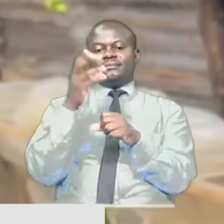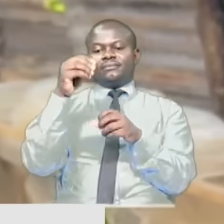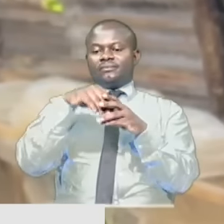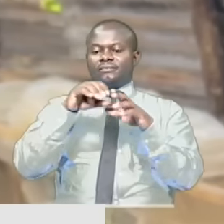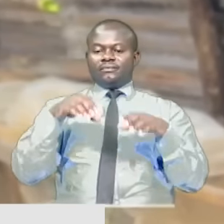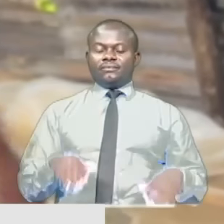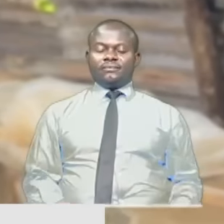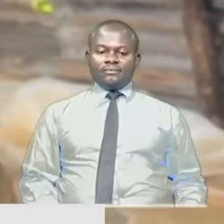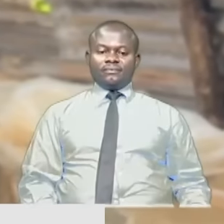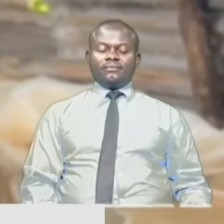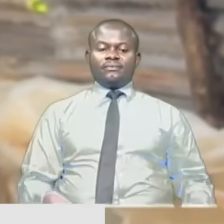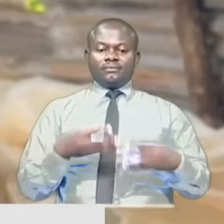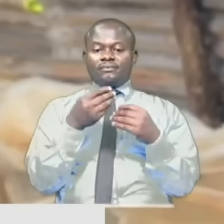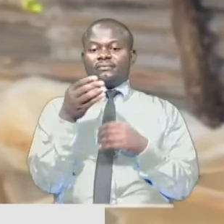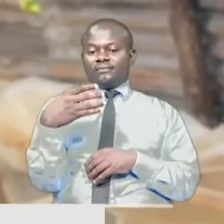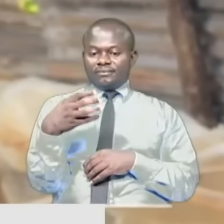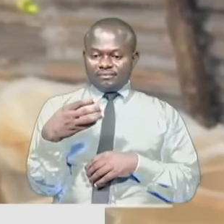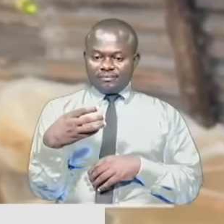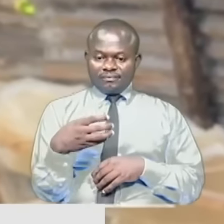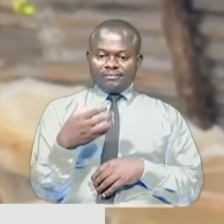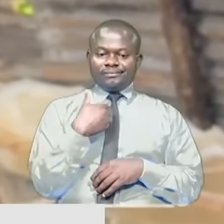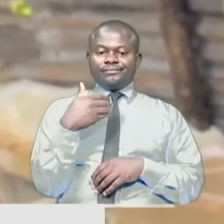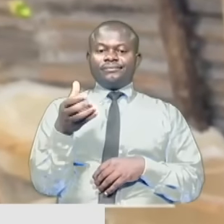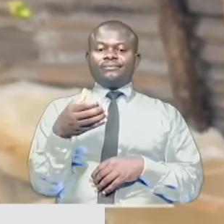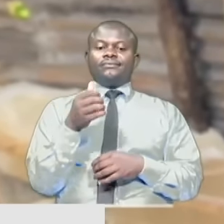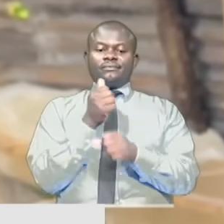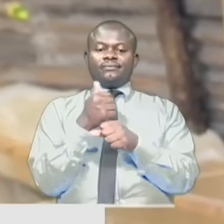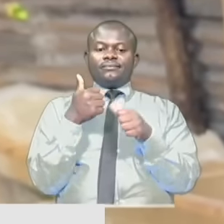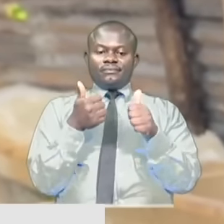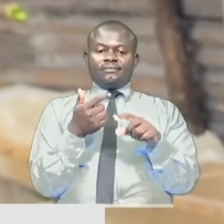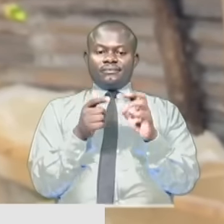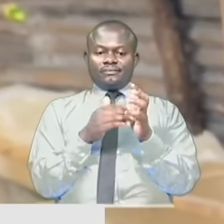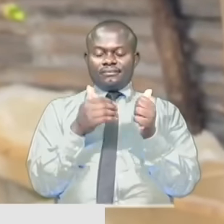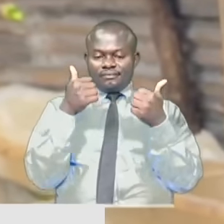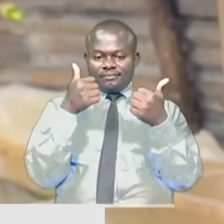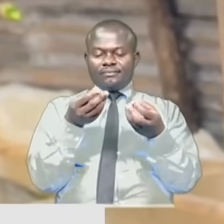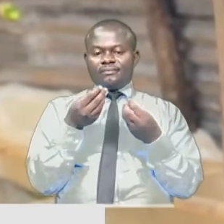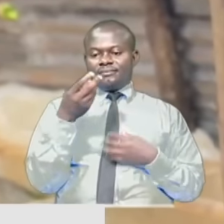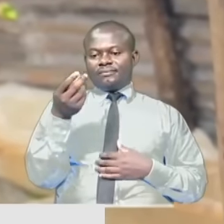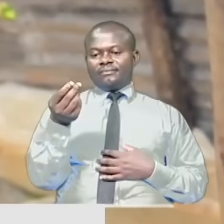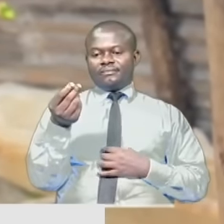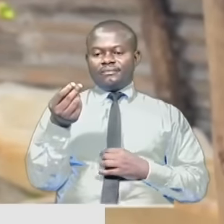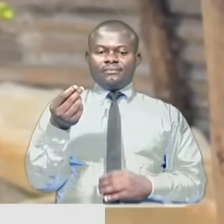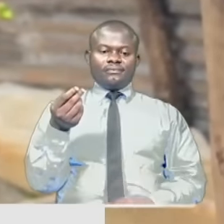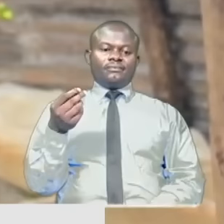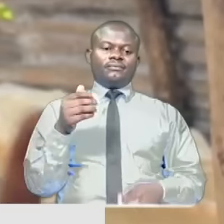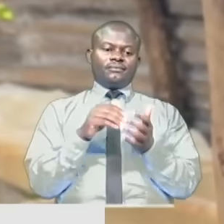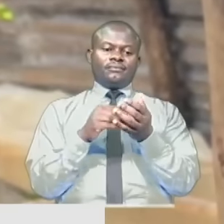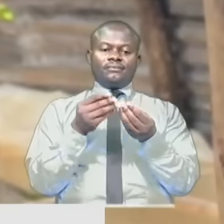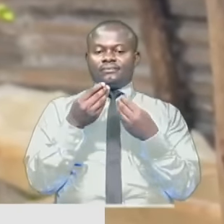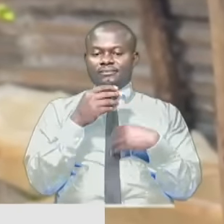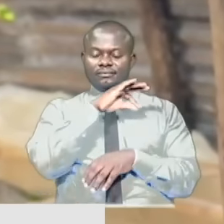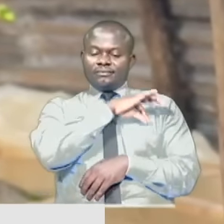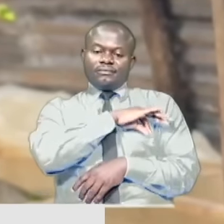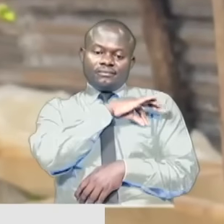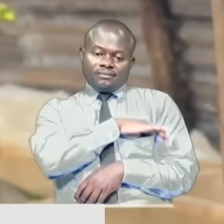buhinzi bw'ibihunyo bwampaye company ufite company ikora kandi neza impana amafaranga bimemba